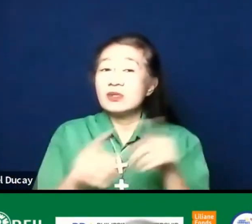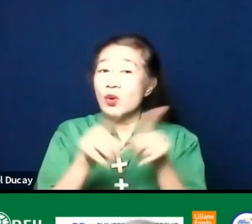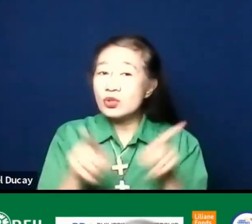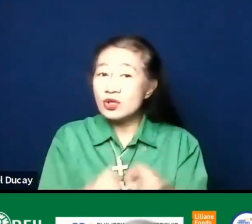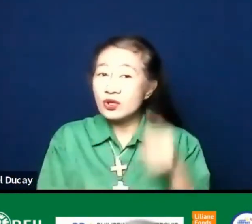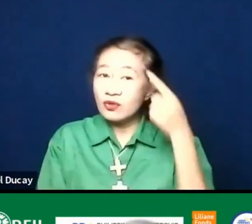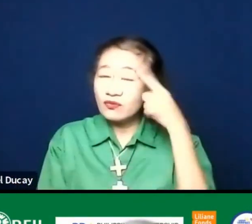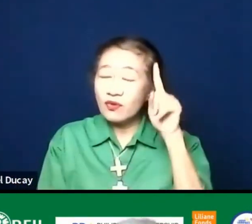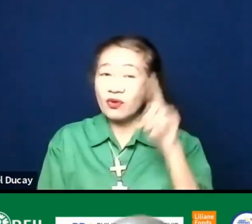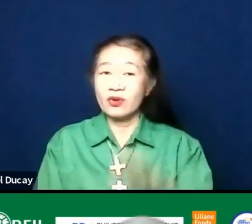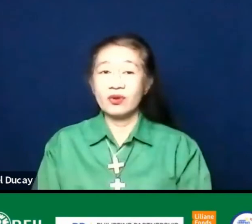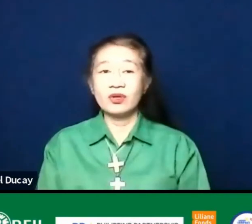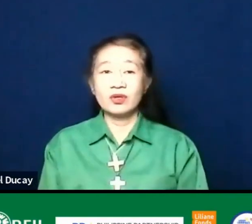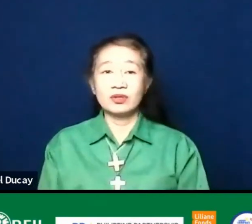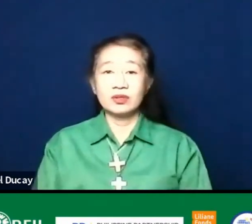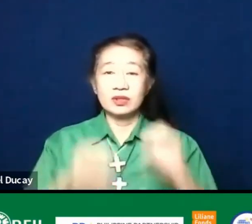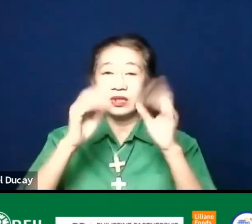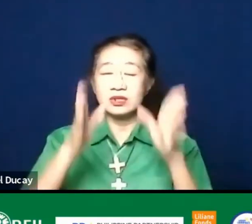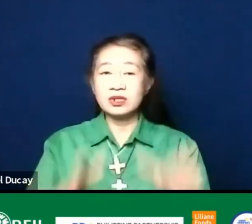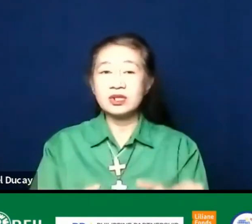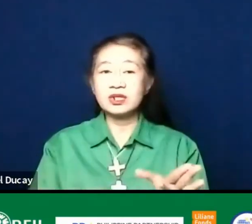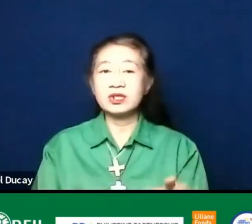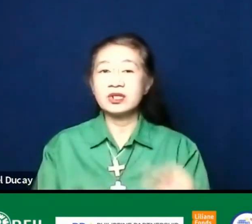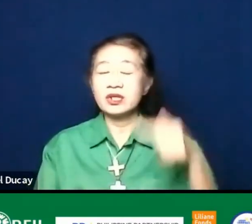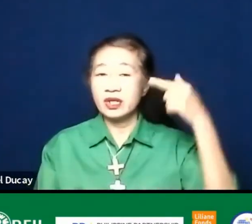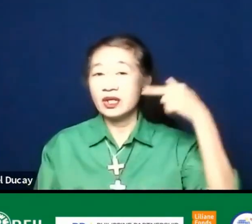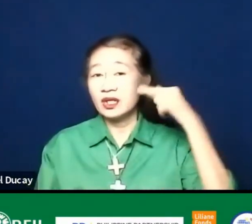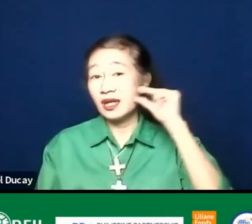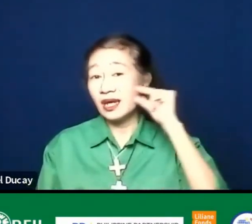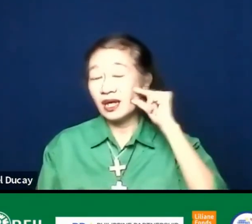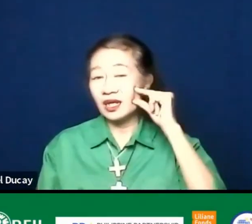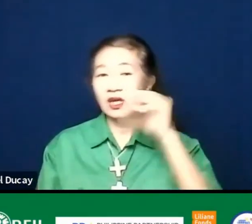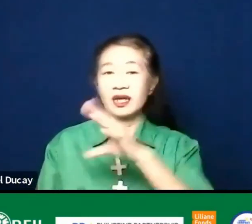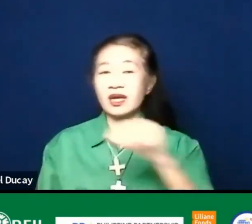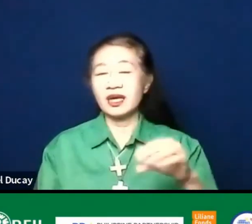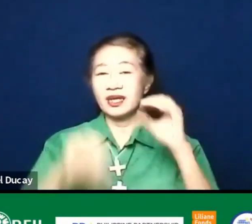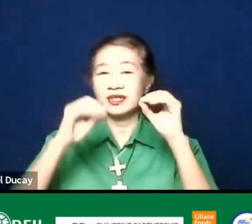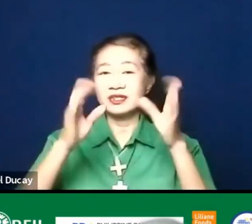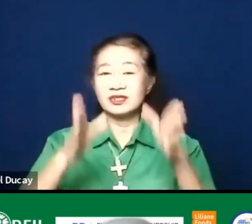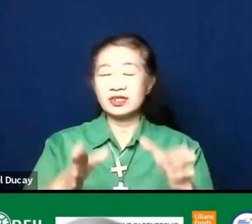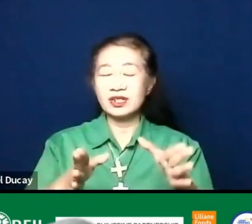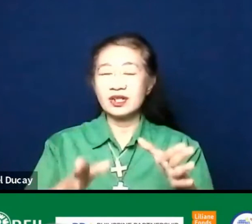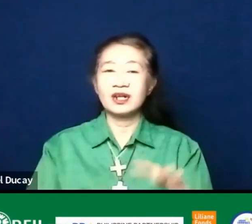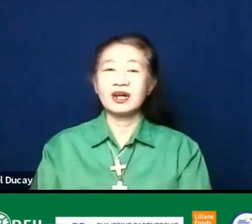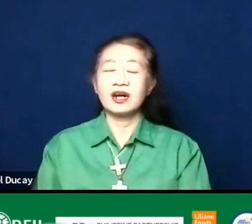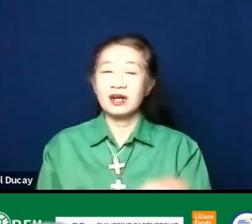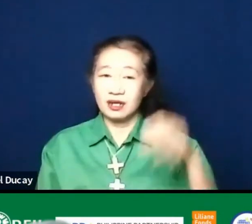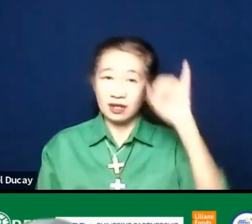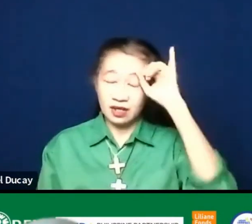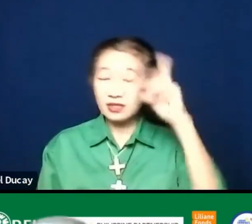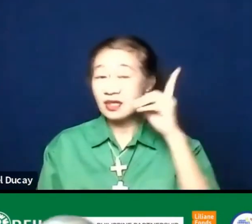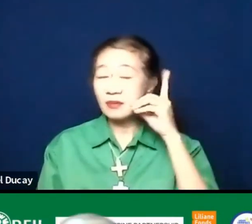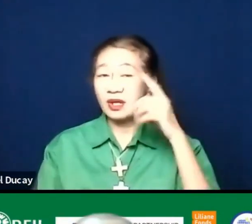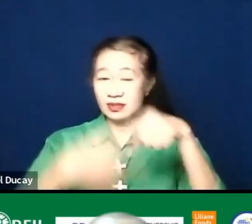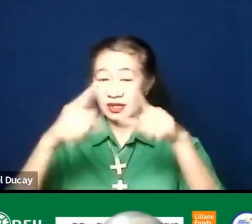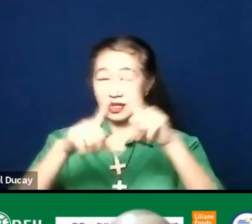kay Teacher Jinvi no at saka kay Teacher Aisel no yung ating mga sign language interpreter no,